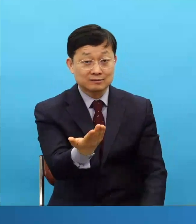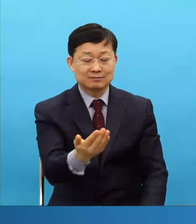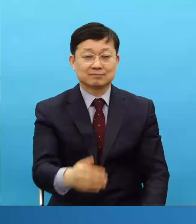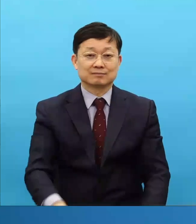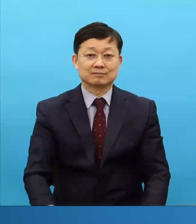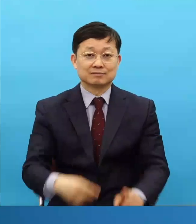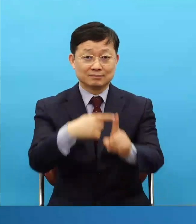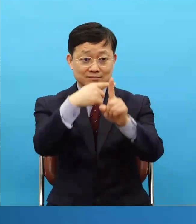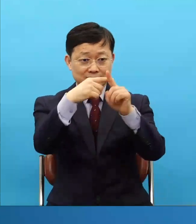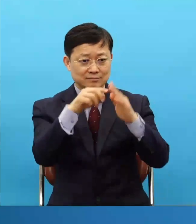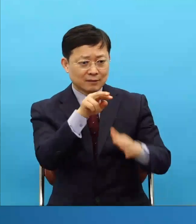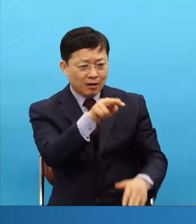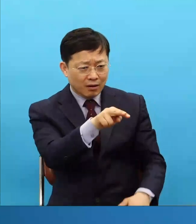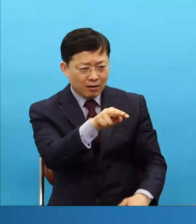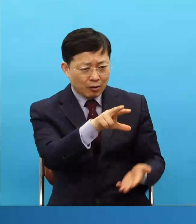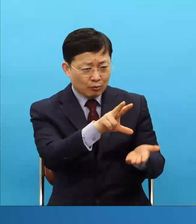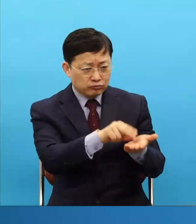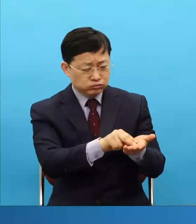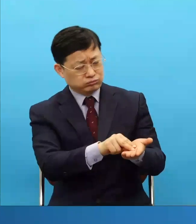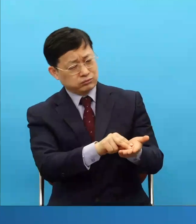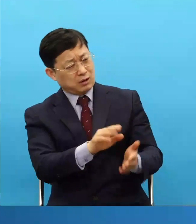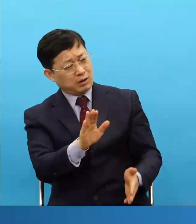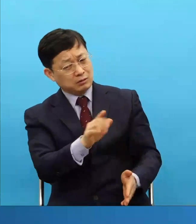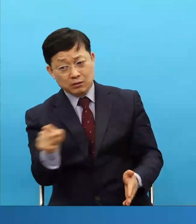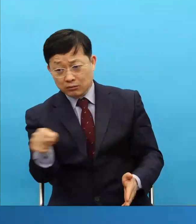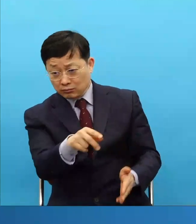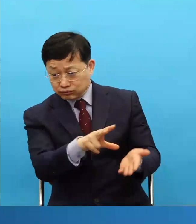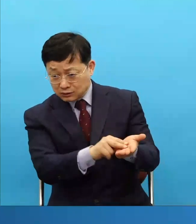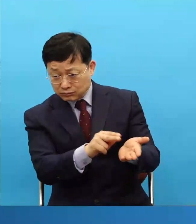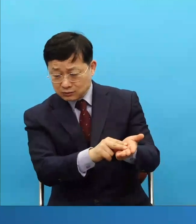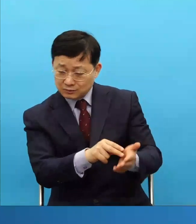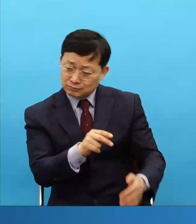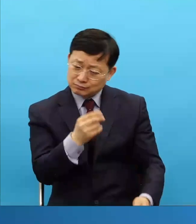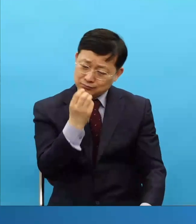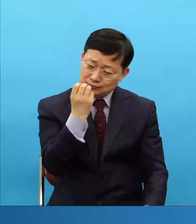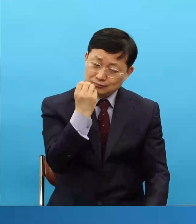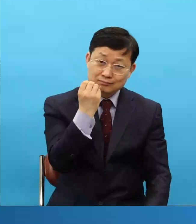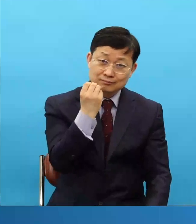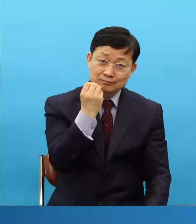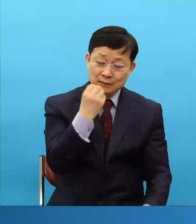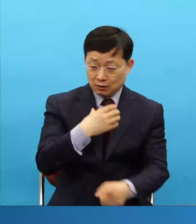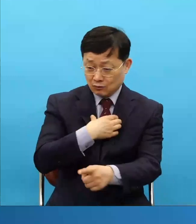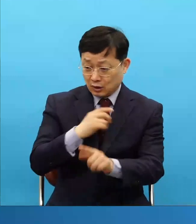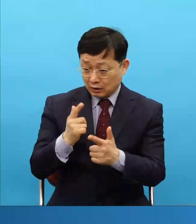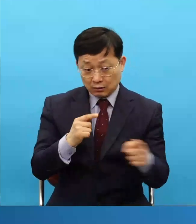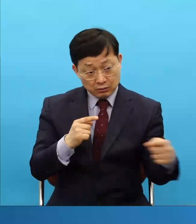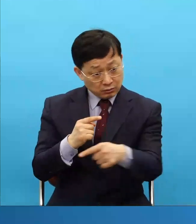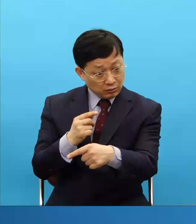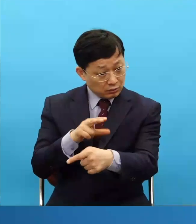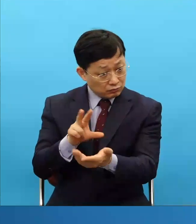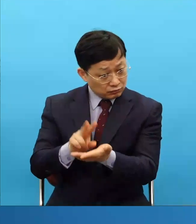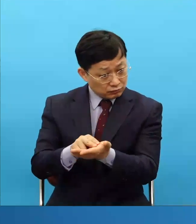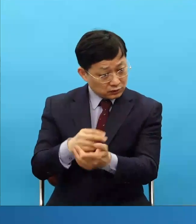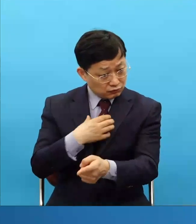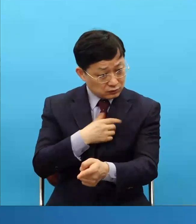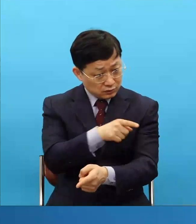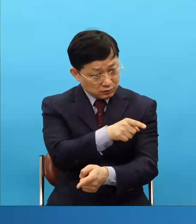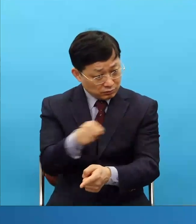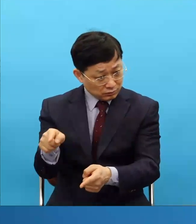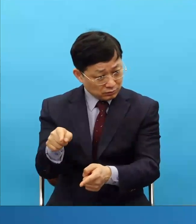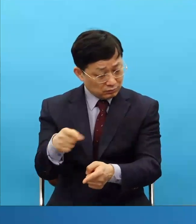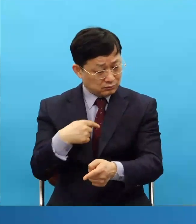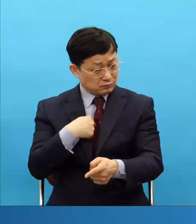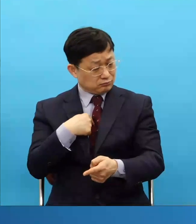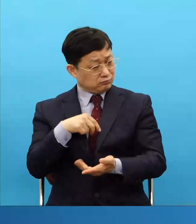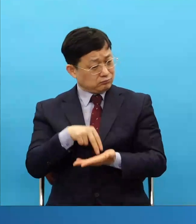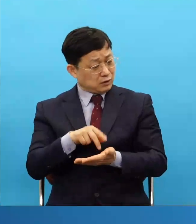교회 가보면요 문제 아닌데 문제로 보입니다. And when you go to church, it may not be a problem, but it looks like a problem. 위기 아닌데 우리 막 위기 온 것처럼 보여요. It's not a crisis, but it